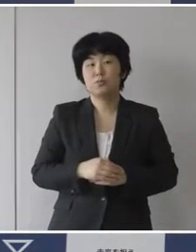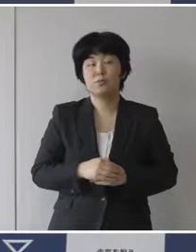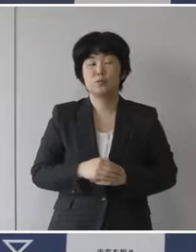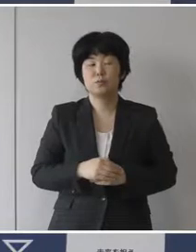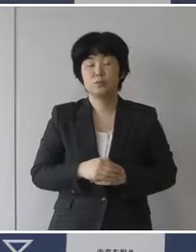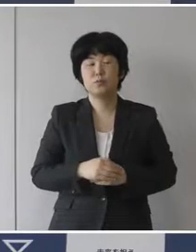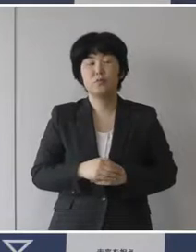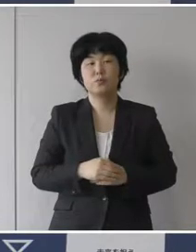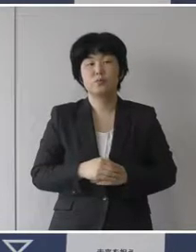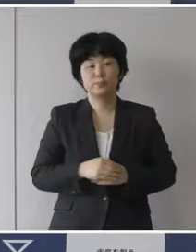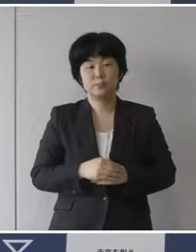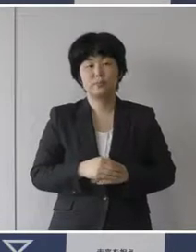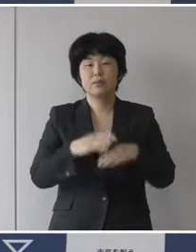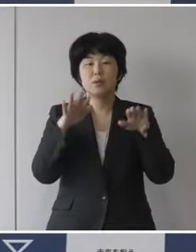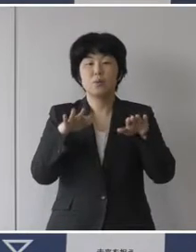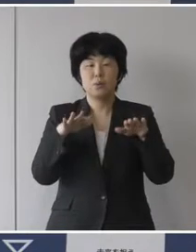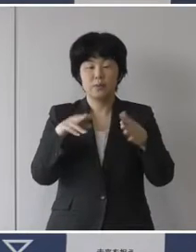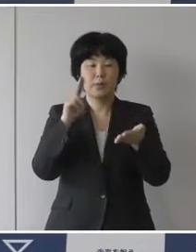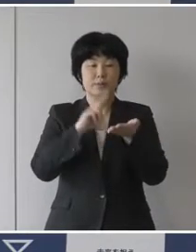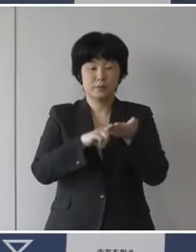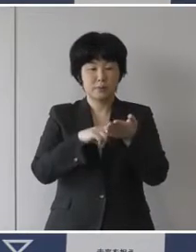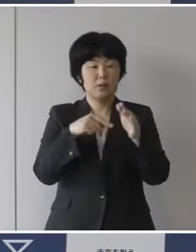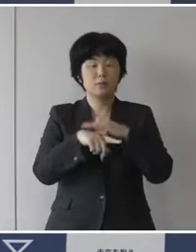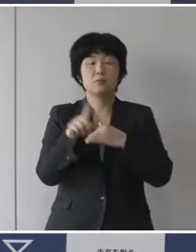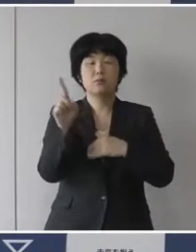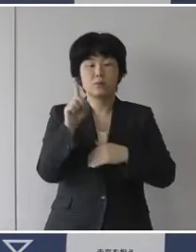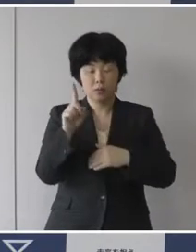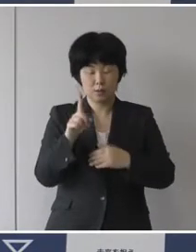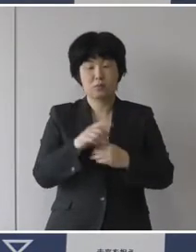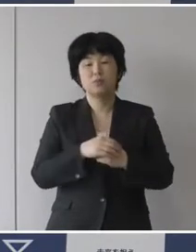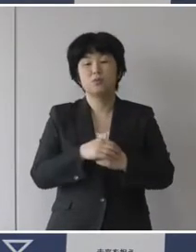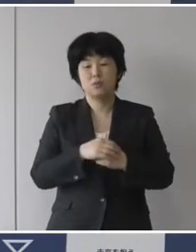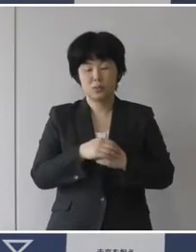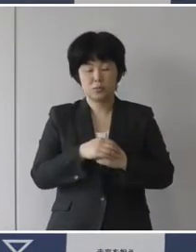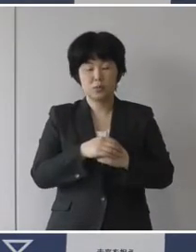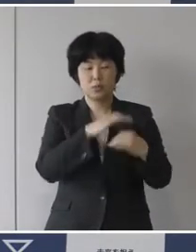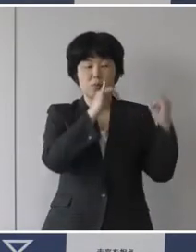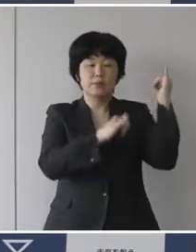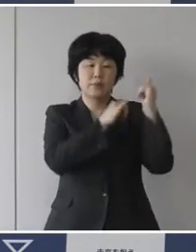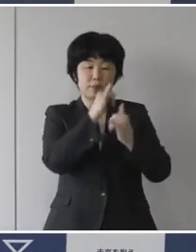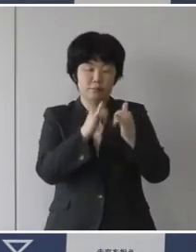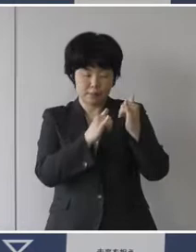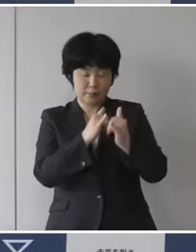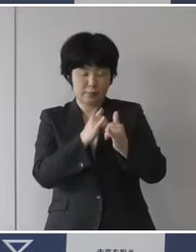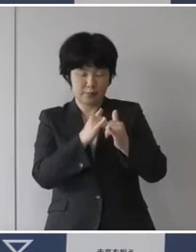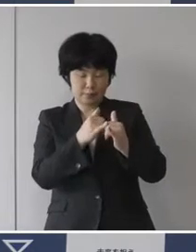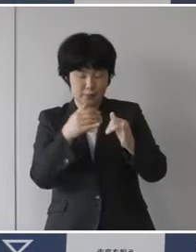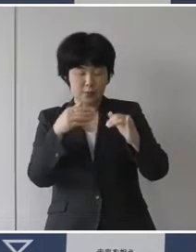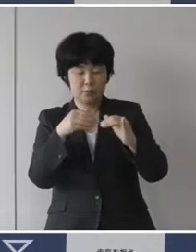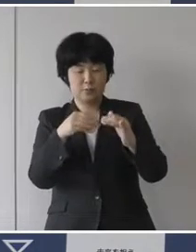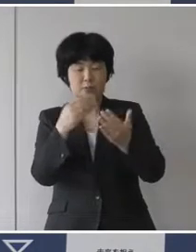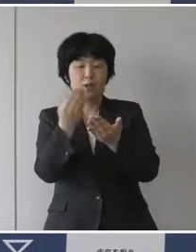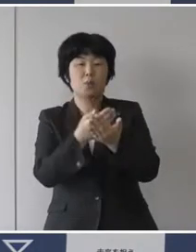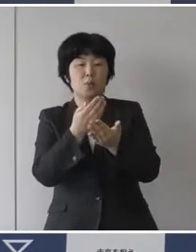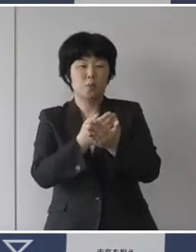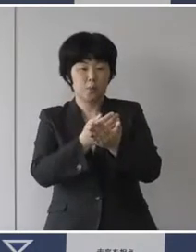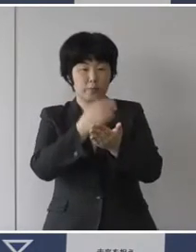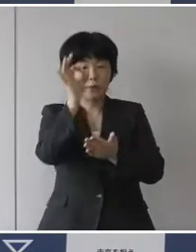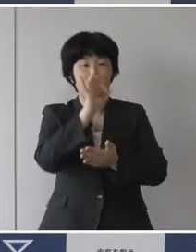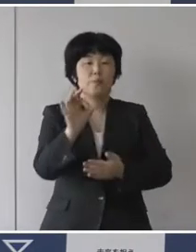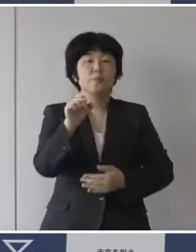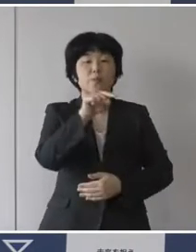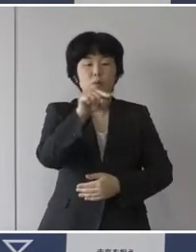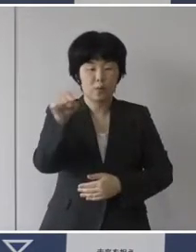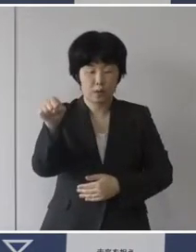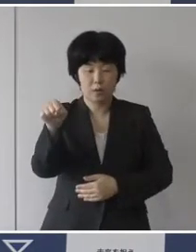今回の指定はですね、遺構の性格上重要でありまして、かつこの吉田城址の遺構が目視でき